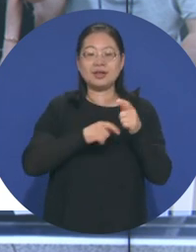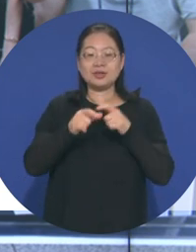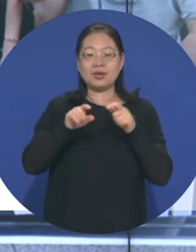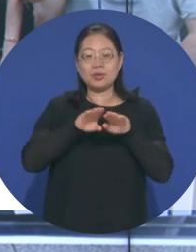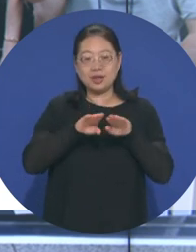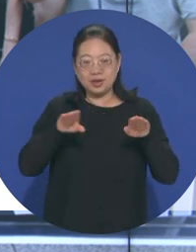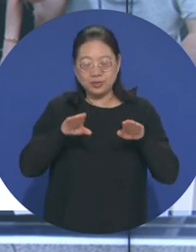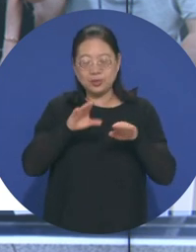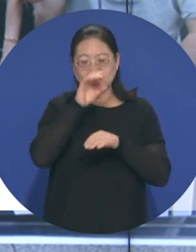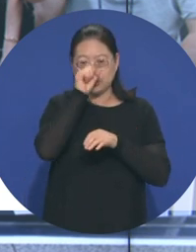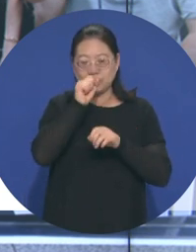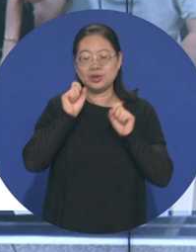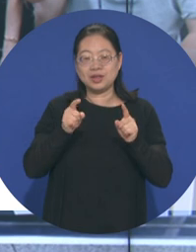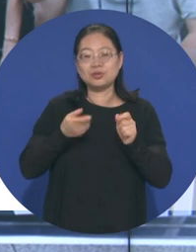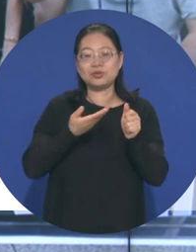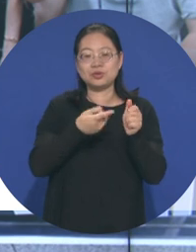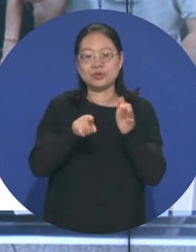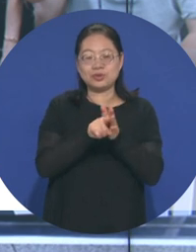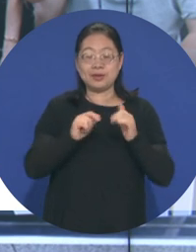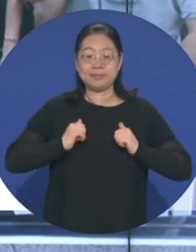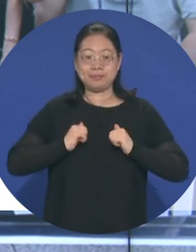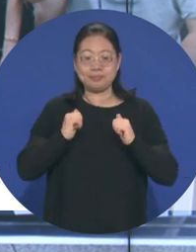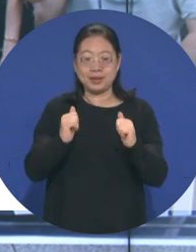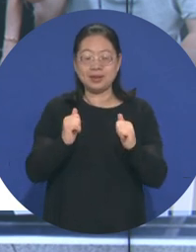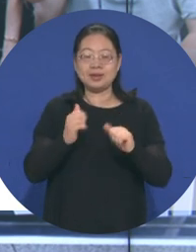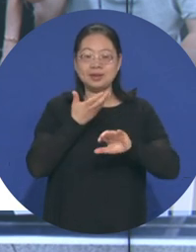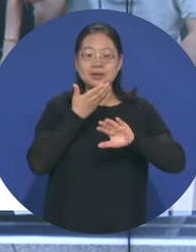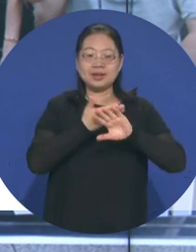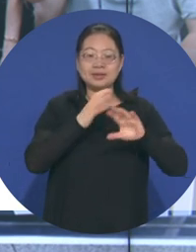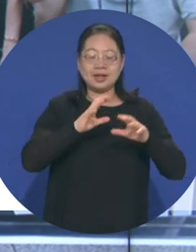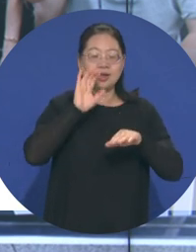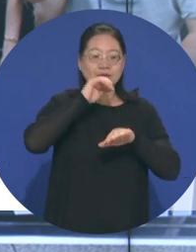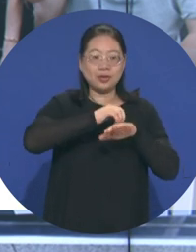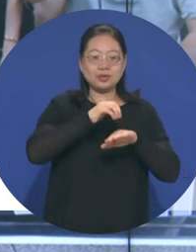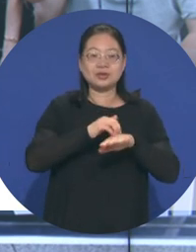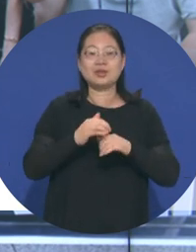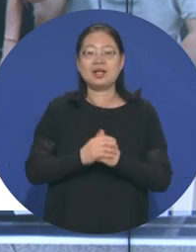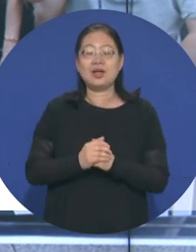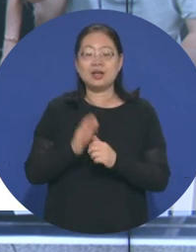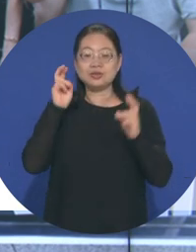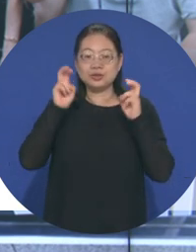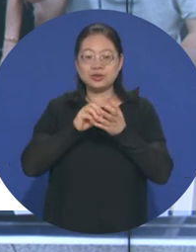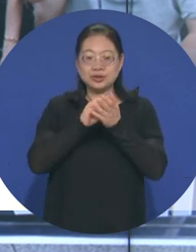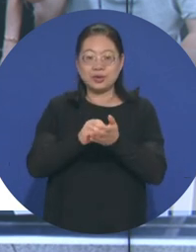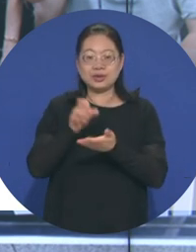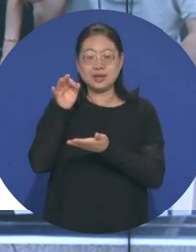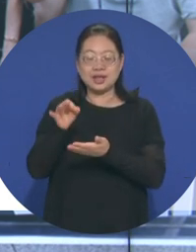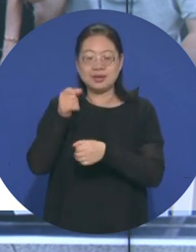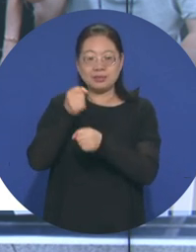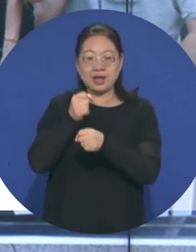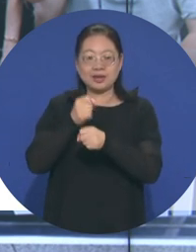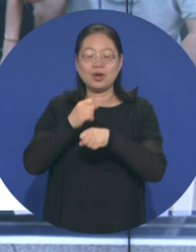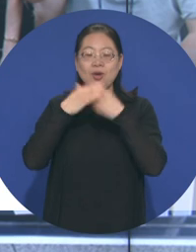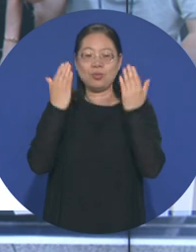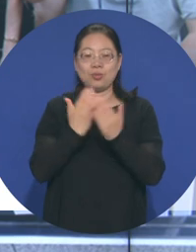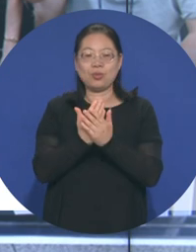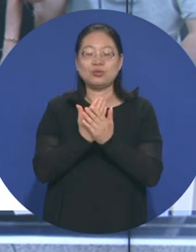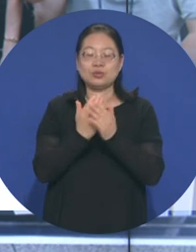기회를 제공하기 위해 앞장섰습니다. 해외 연수부터 취업과 자산 형성까지 전폭적인 지원을 아끼지